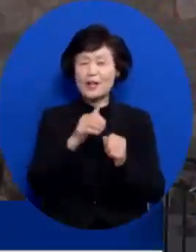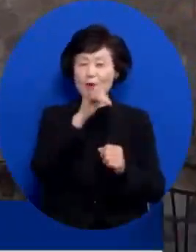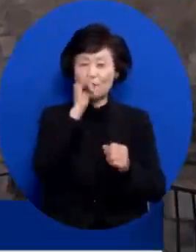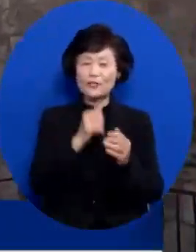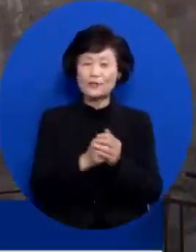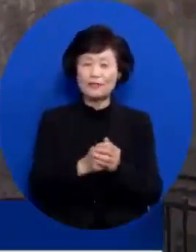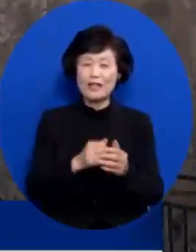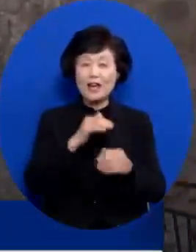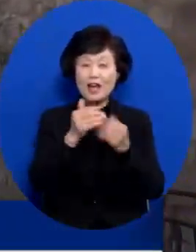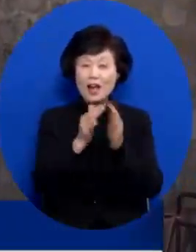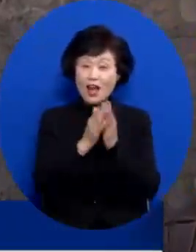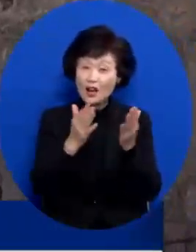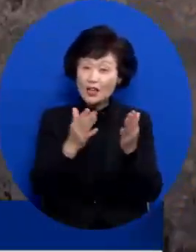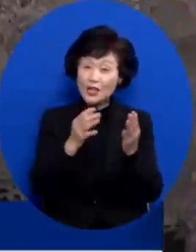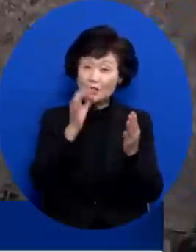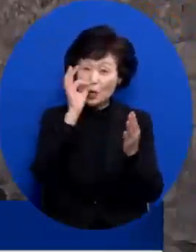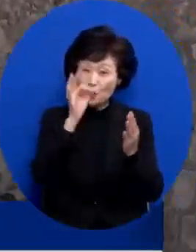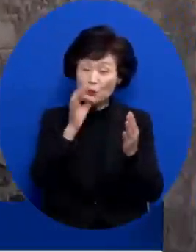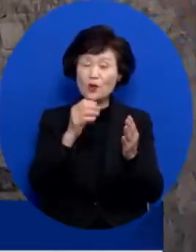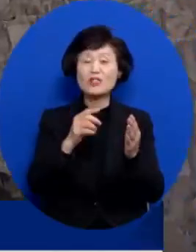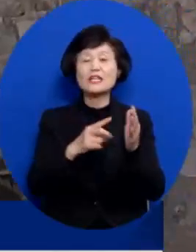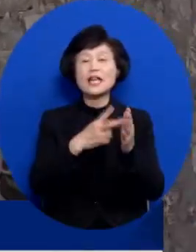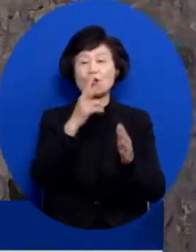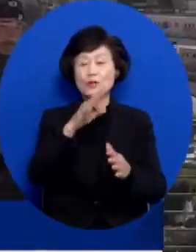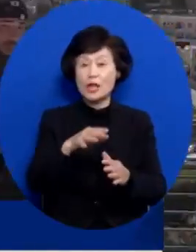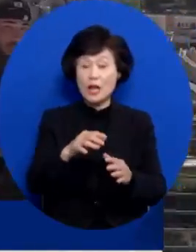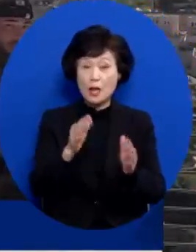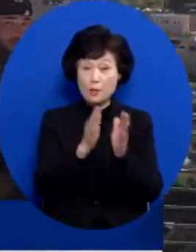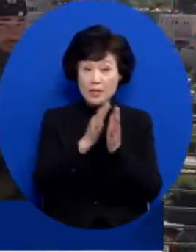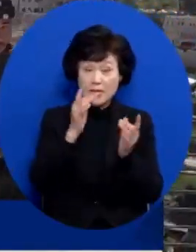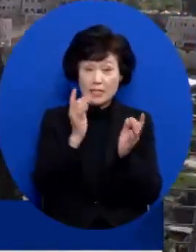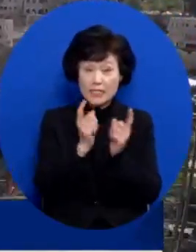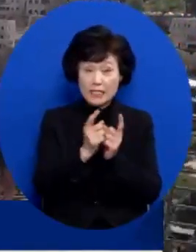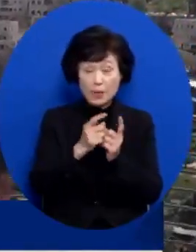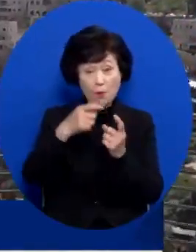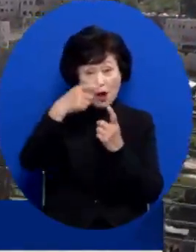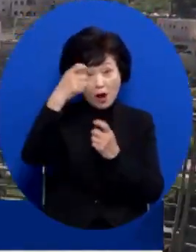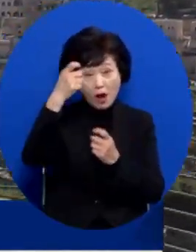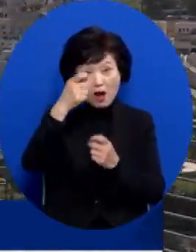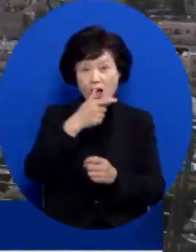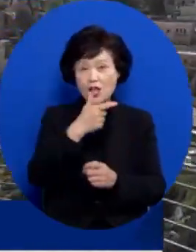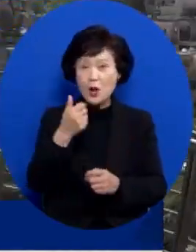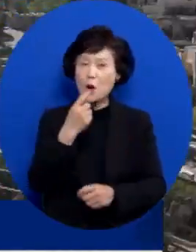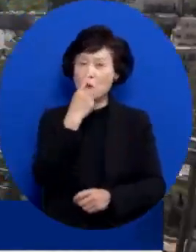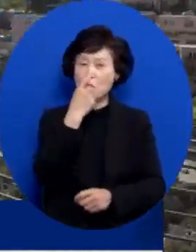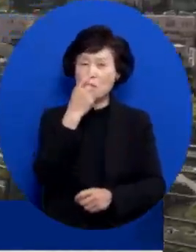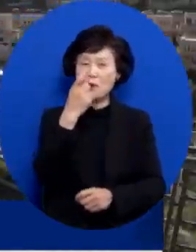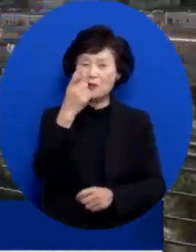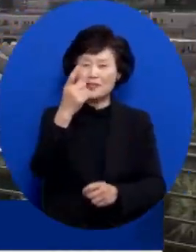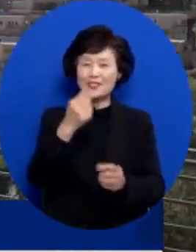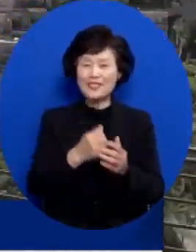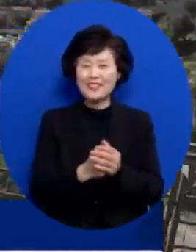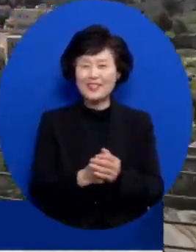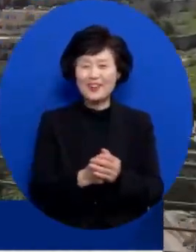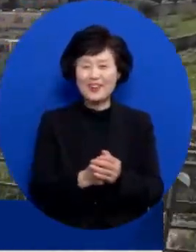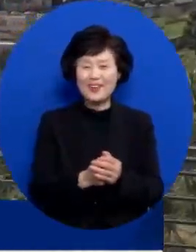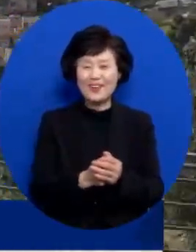거리예요. 우리가 상상했었던 그 예루살렘. 너무 멋져요. 진짜 그냥 곳곳이